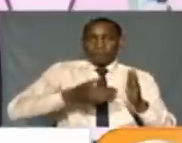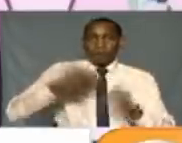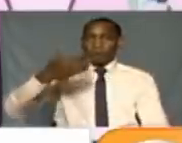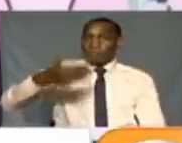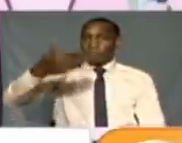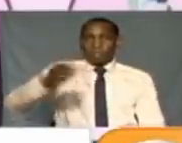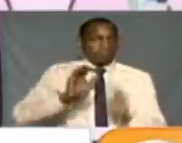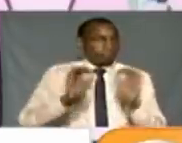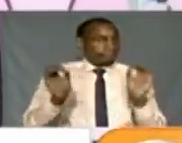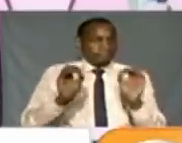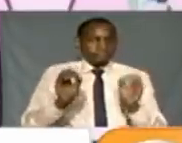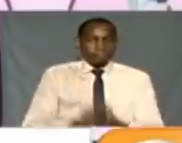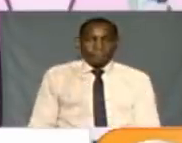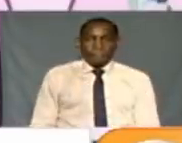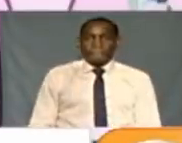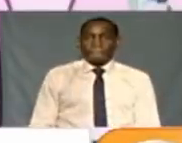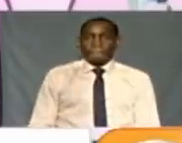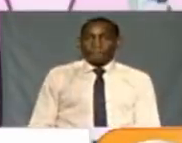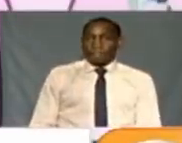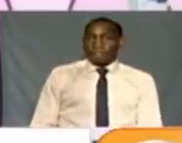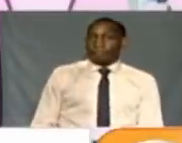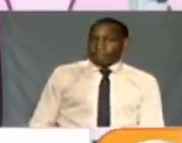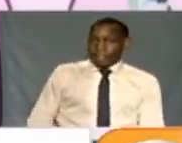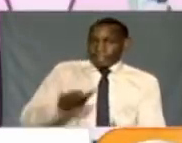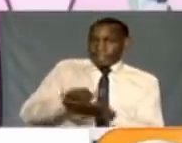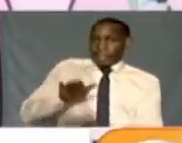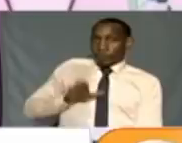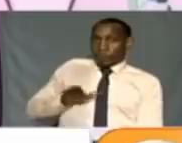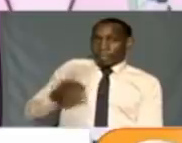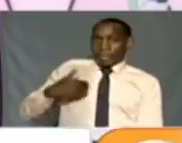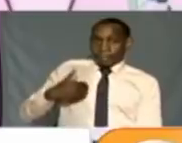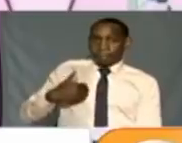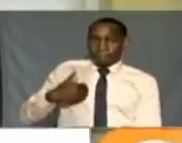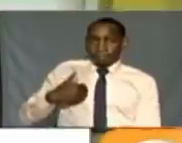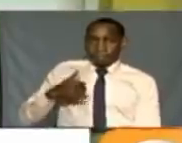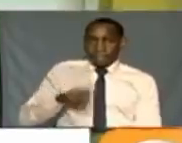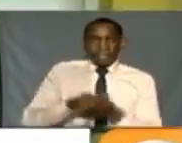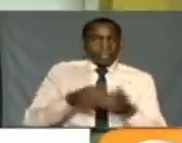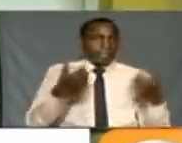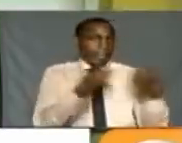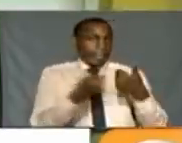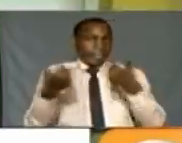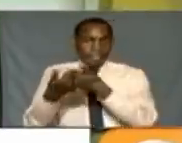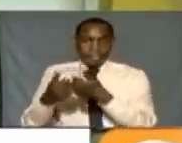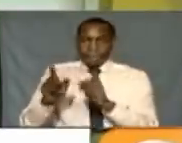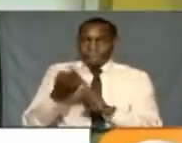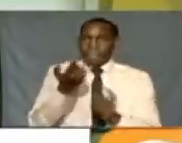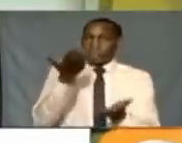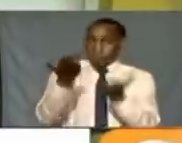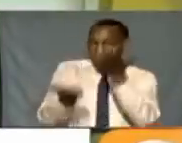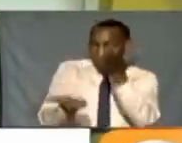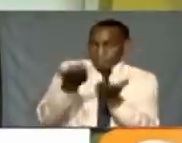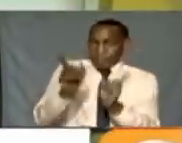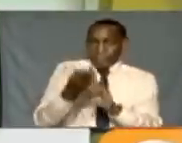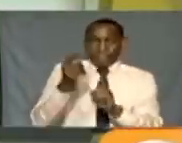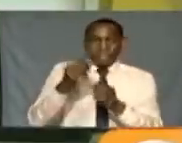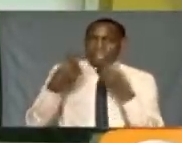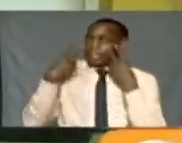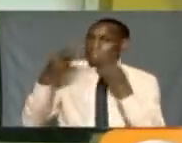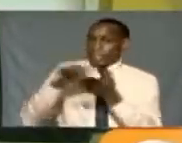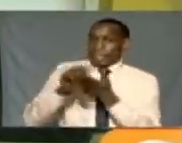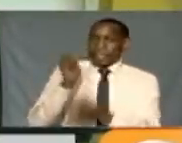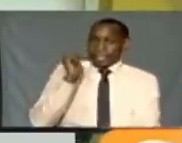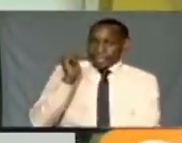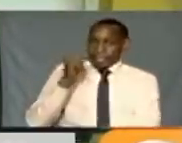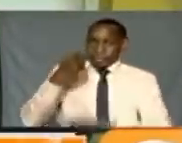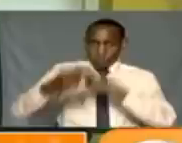mara. Katika hii unapata kwamba mwanamke kuna ile tunasema inconvenience ambayo anapitia. Tunapima kila wakati kuona kwamba yale mayai kweli